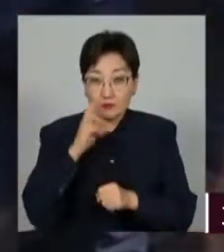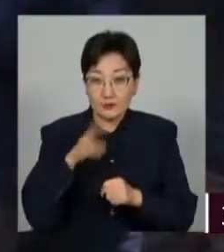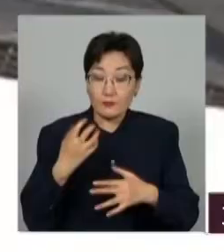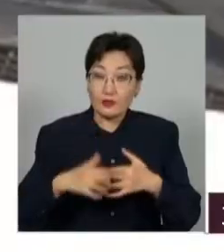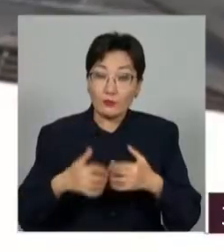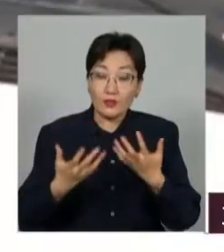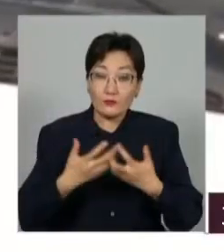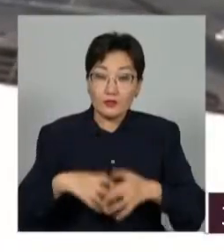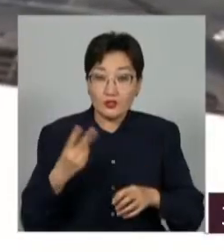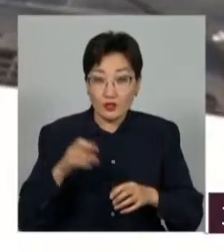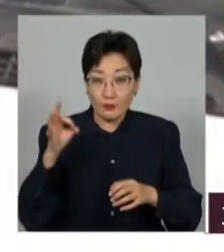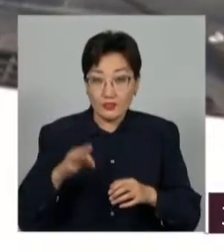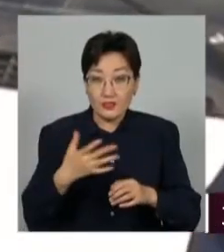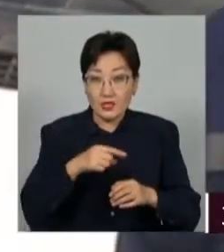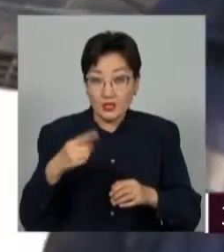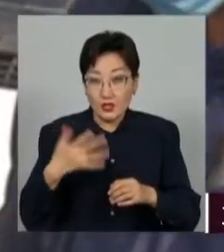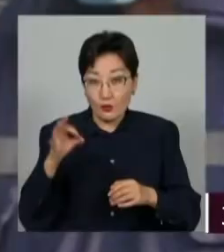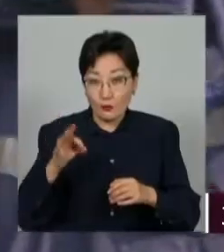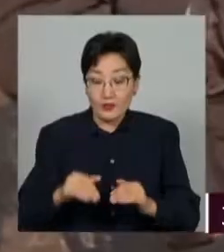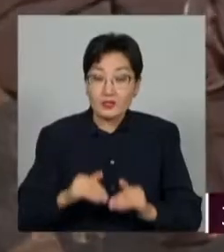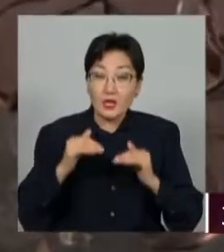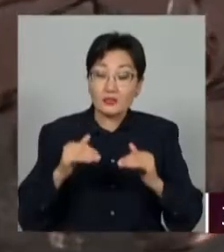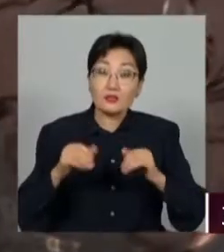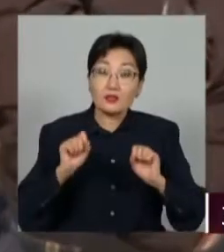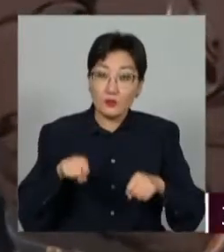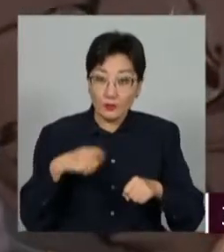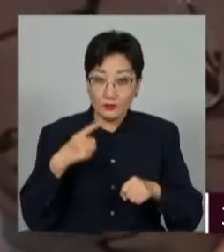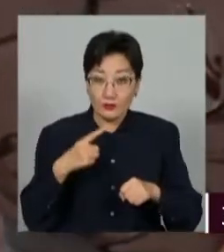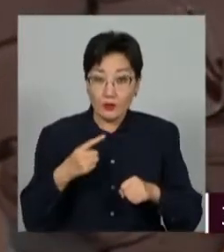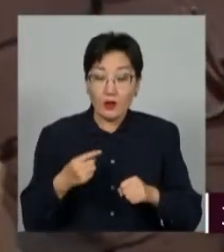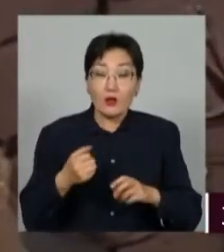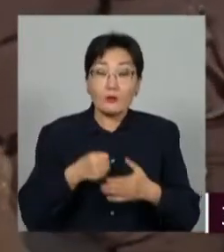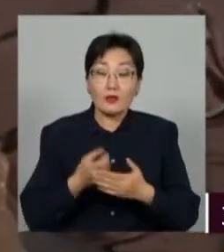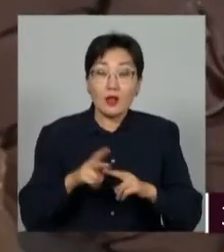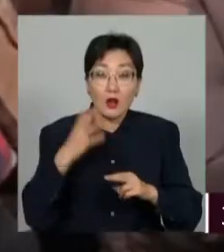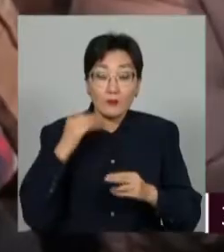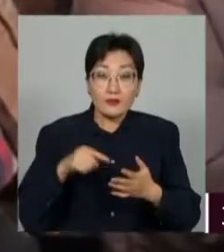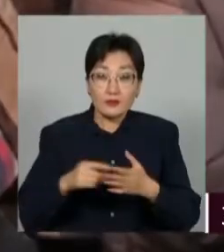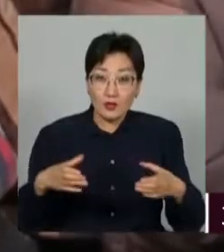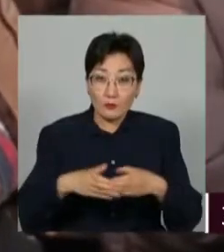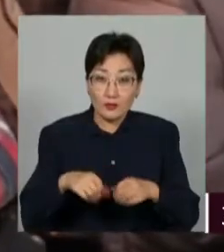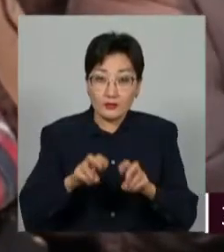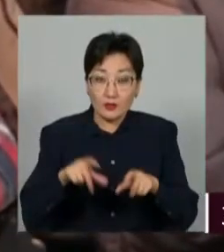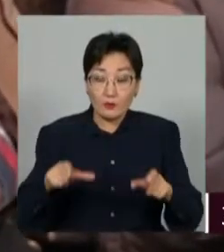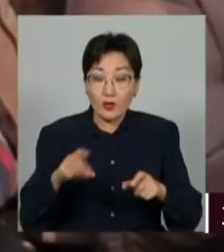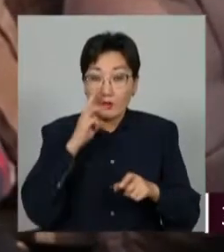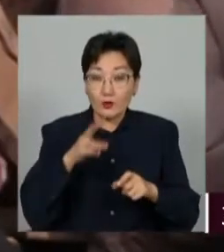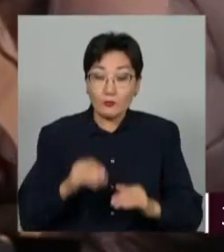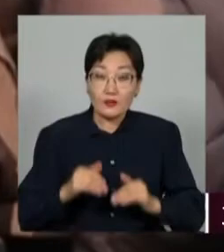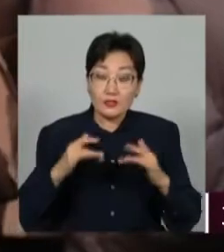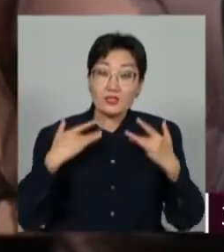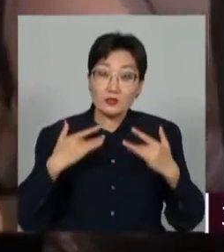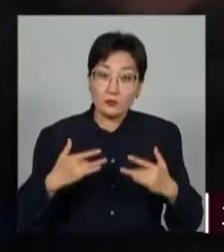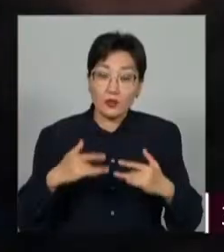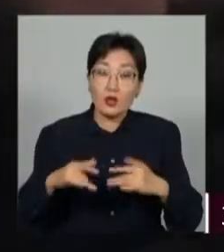орта есеппен 20%-дан 50%-ға дейін артады деген сөз. Айта кетейік, бұған дейін Алматыдағы компания мамандары айлық ақыны көтеруді